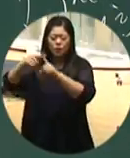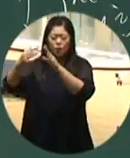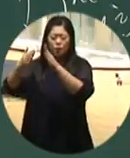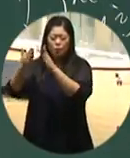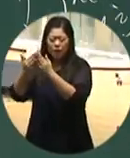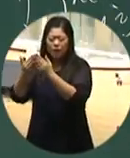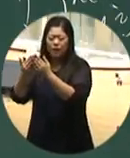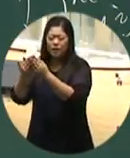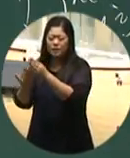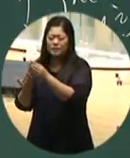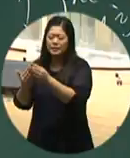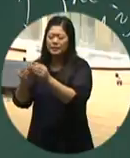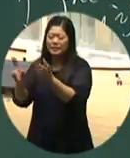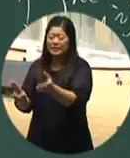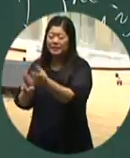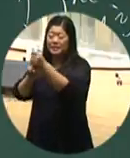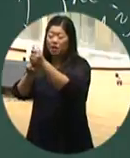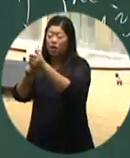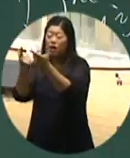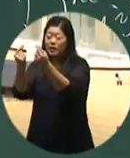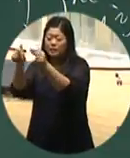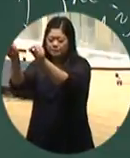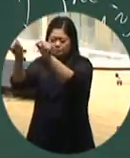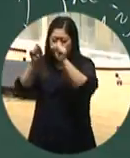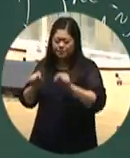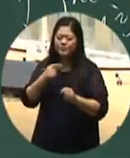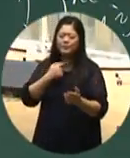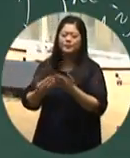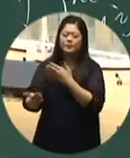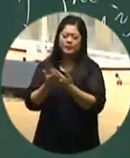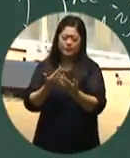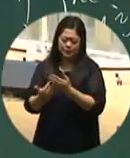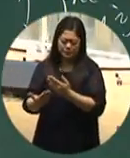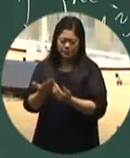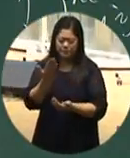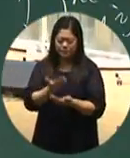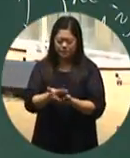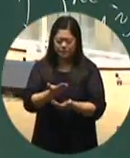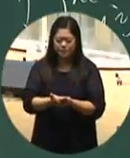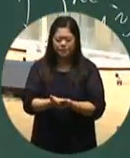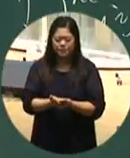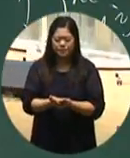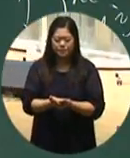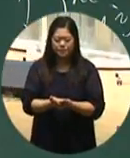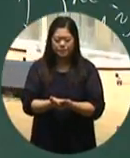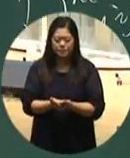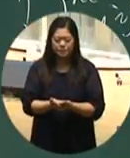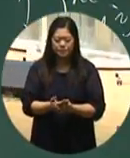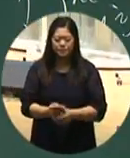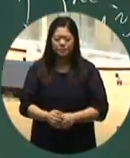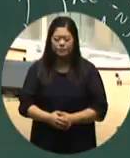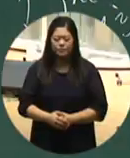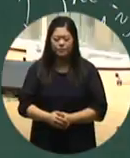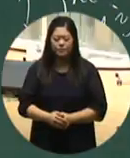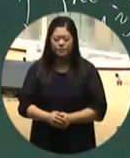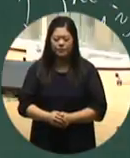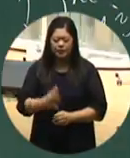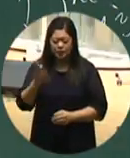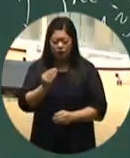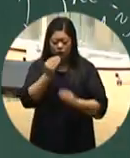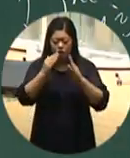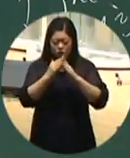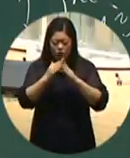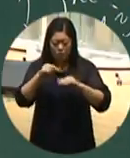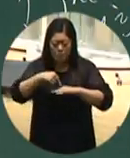보는 응답을 보게 해 주옵소서. Help us to really save the world and see the answers that the early church enjoyed. 성전 미문의 안전병